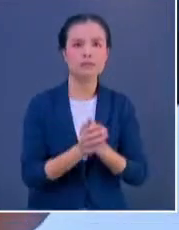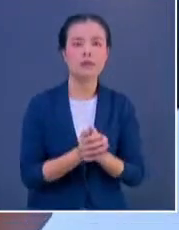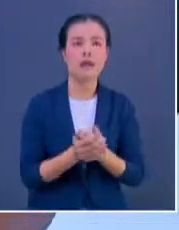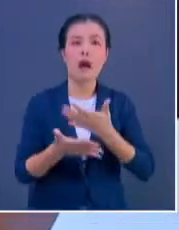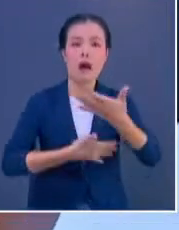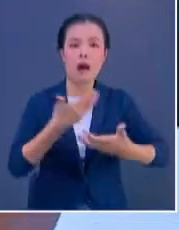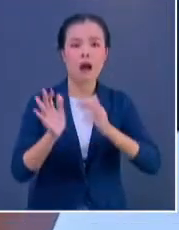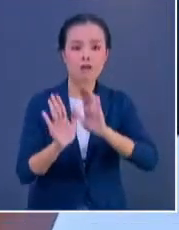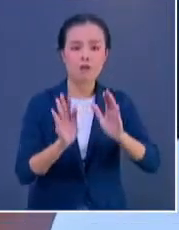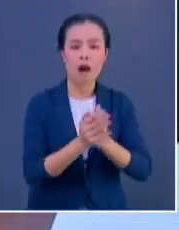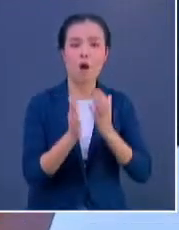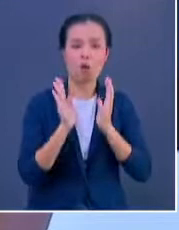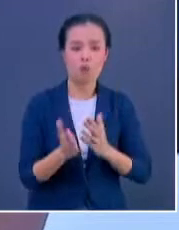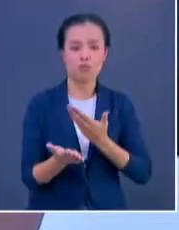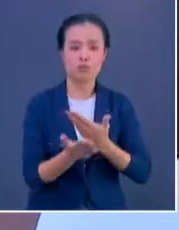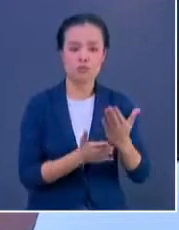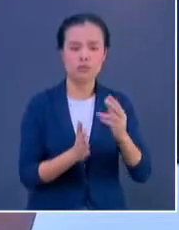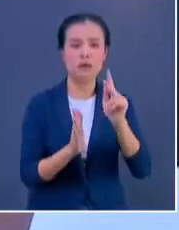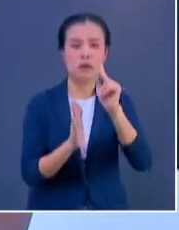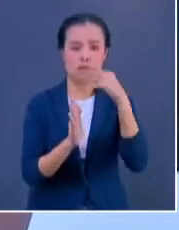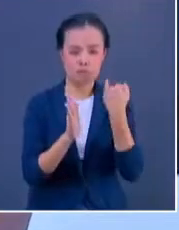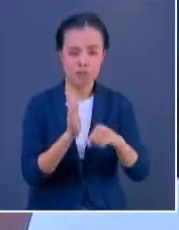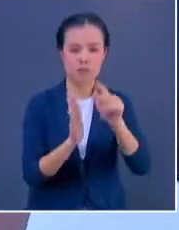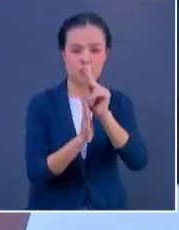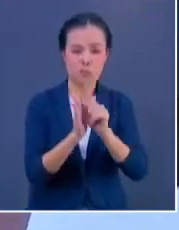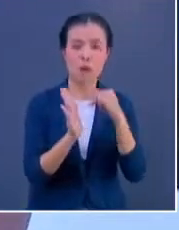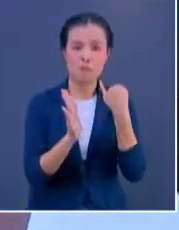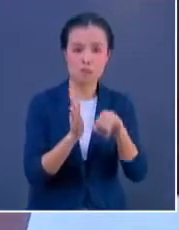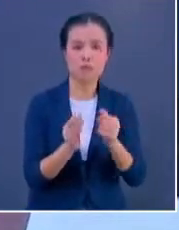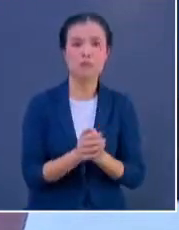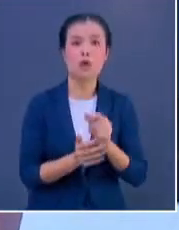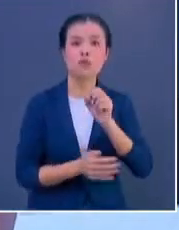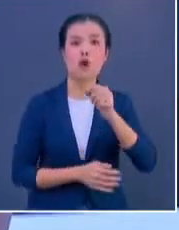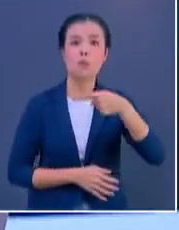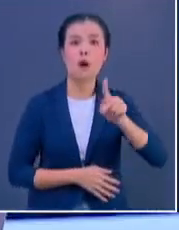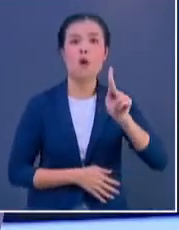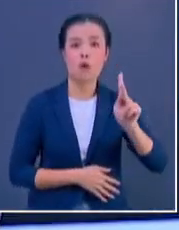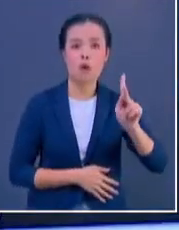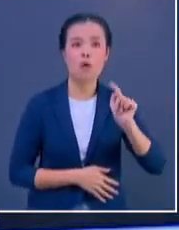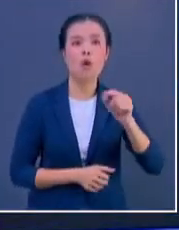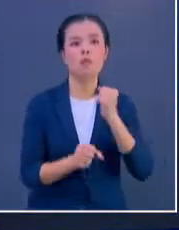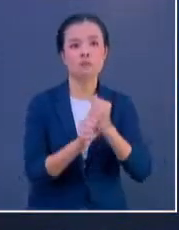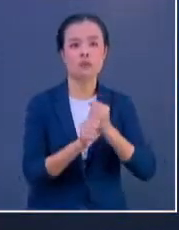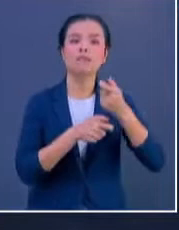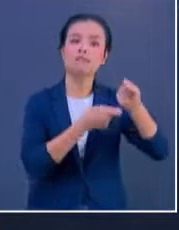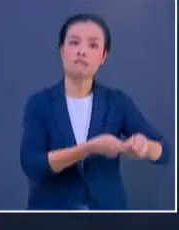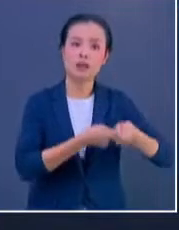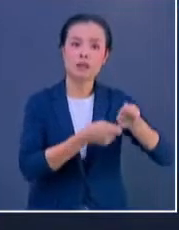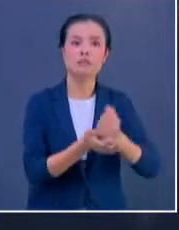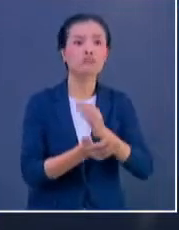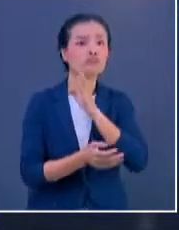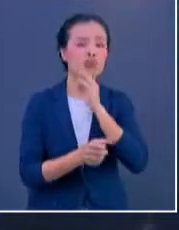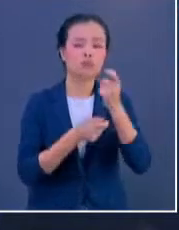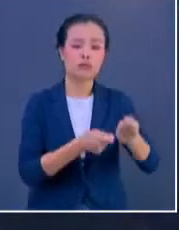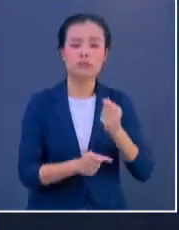ายอย่างนี้เนี่ยคนซื้อก็มาผิดคนขายก็ผิดเนี่ยนะครับเพราะว่าที่ในสปก.นี่ไว้สำหรับเพื่อทำการเกษตร ครับ ถ้าเราไม่ทำการเกษ